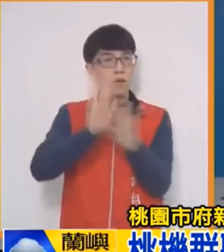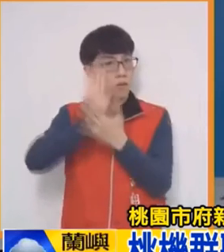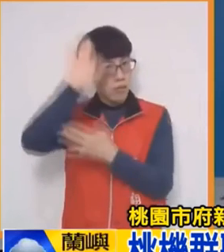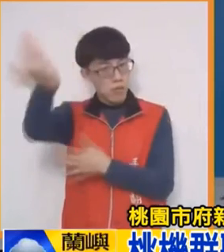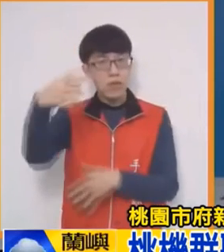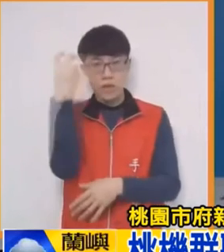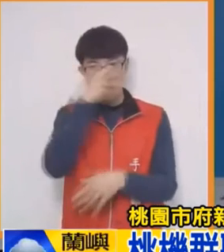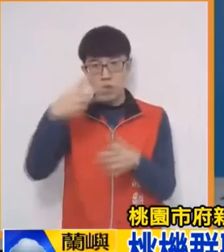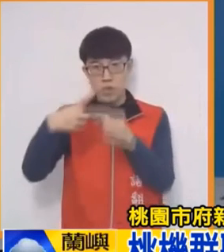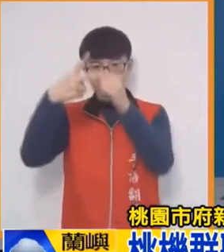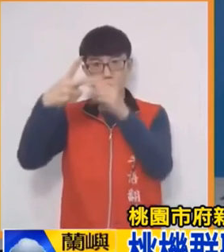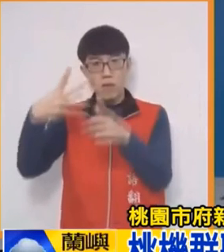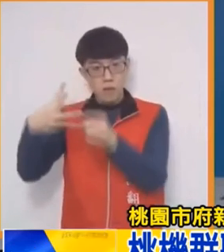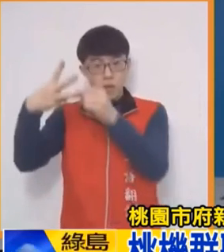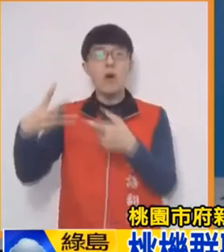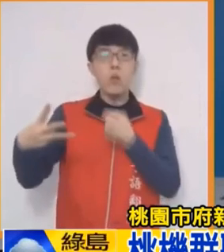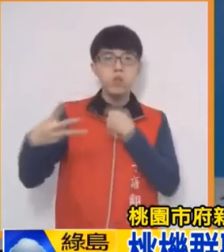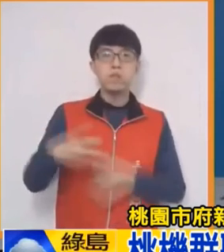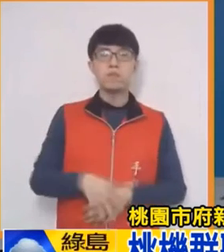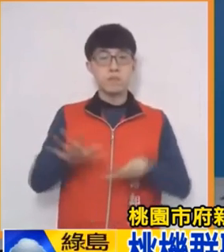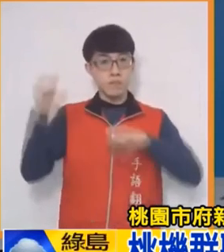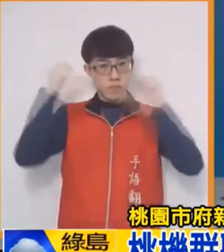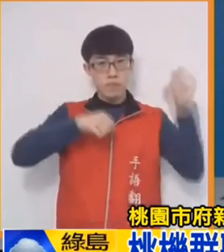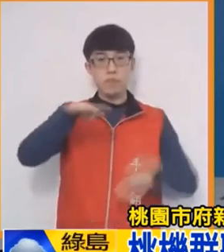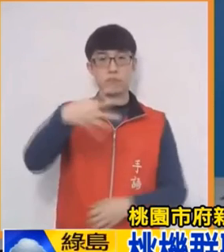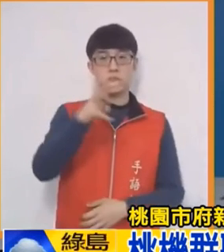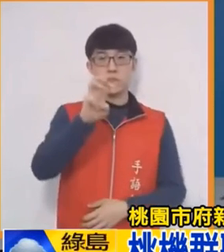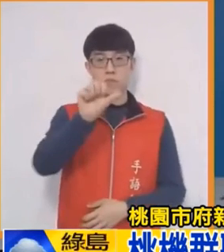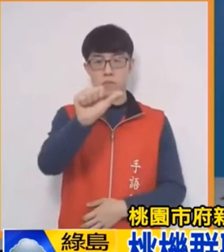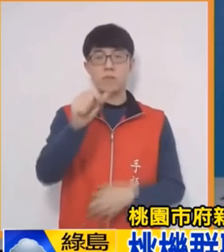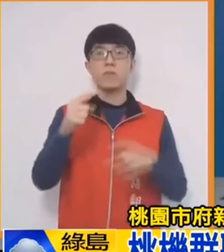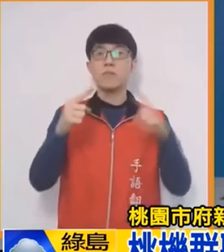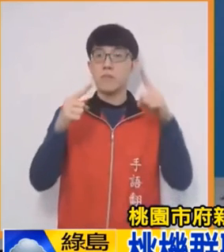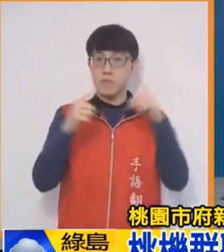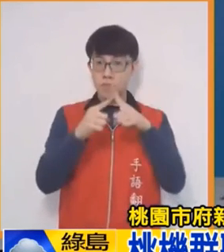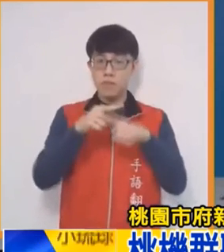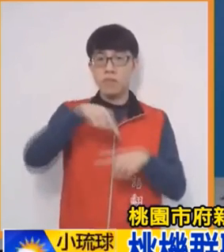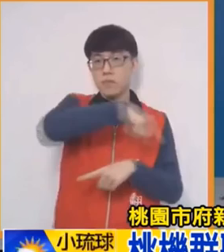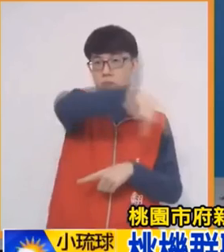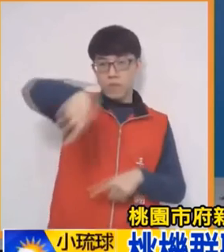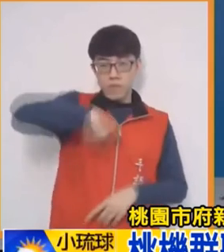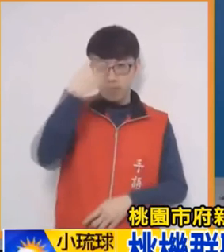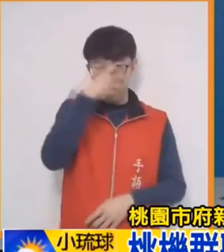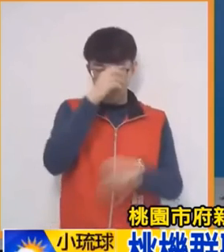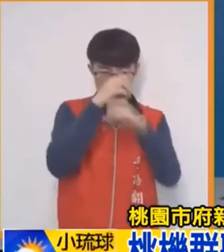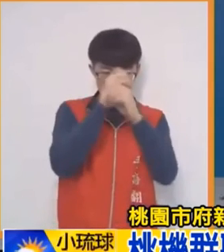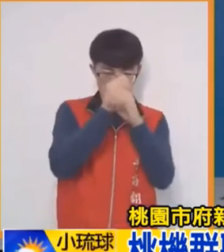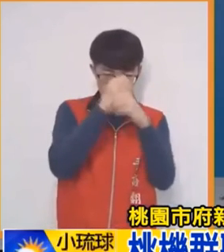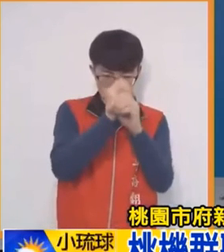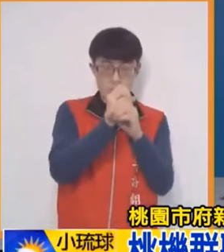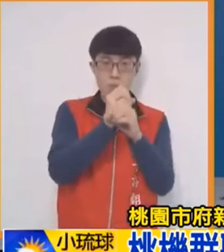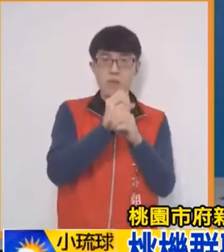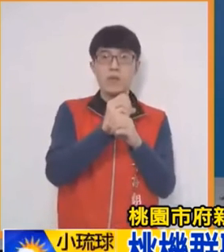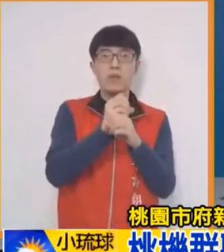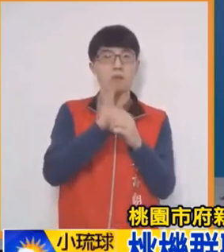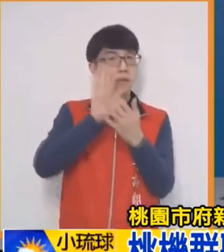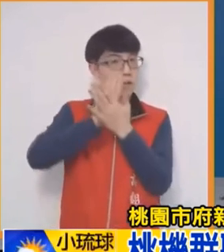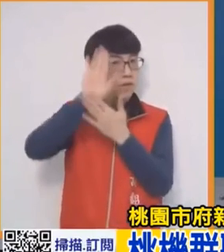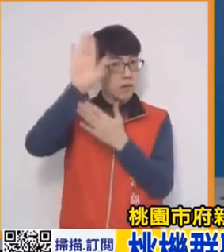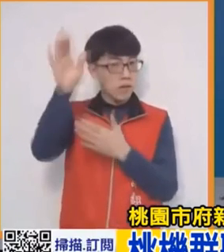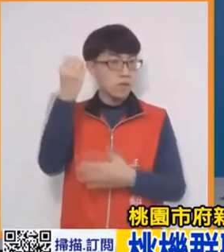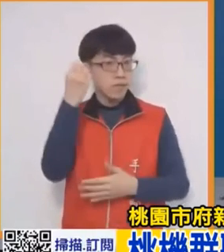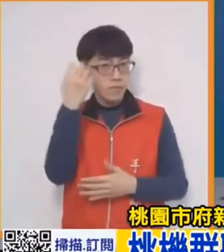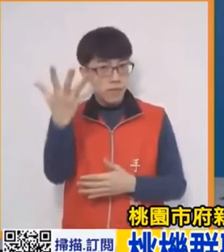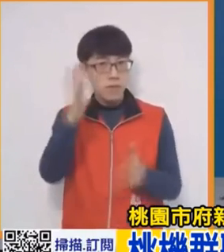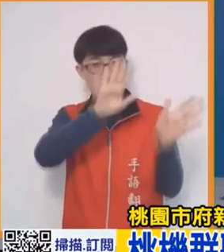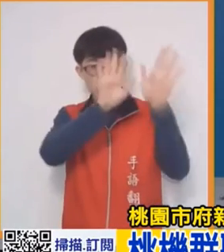采。那今天上午呢435位的采检的结果也会陆续的有最新的消